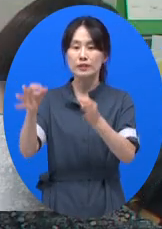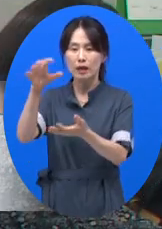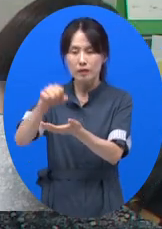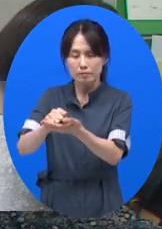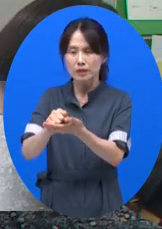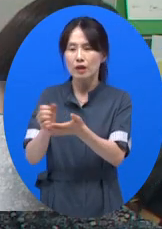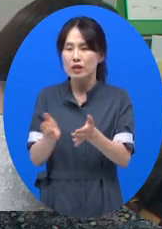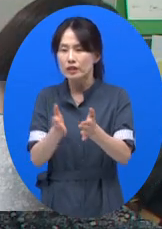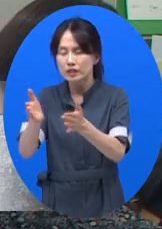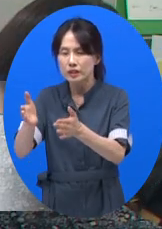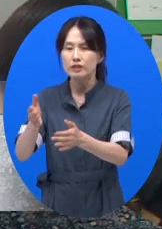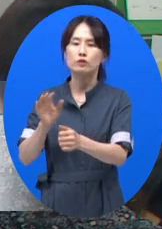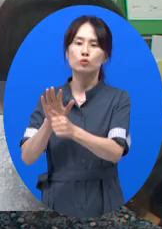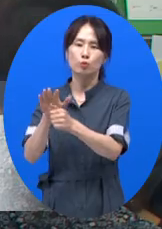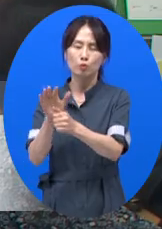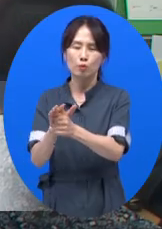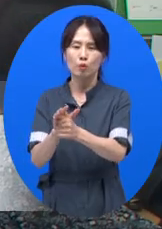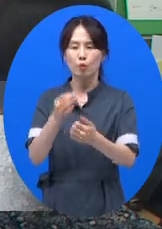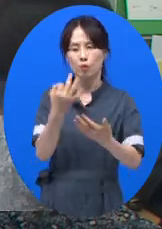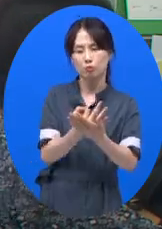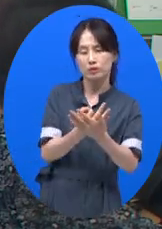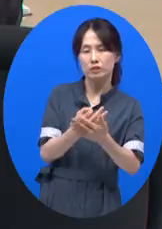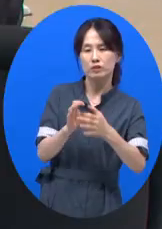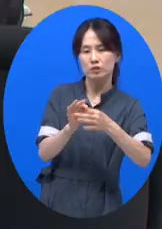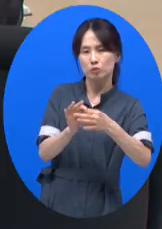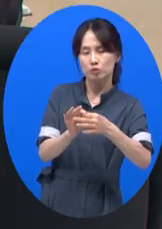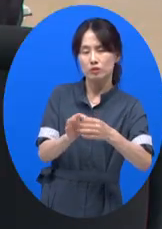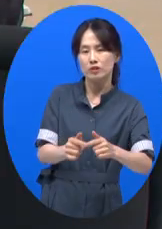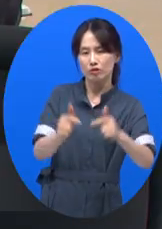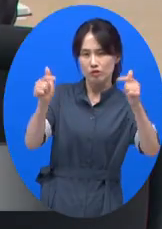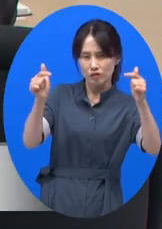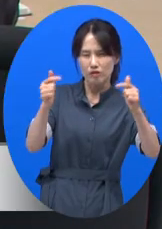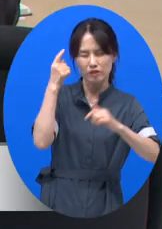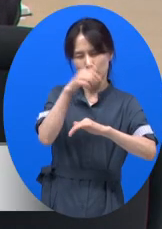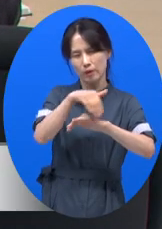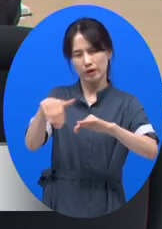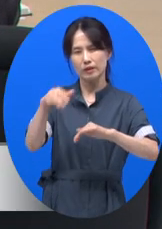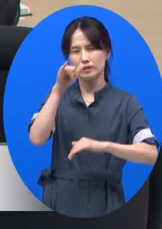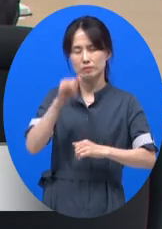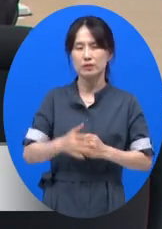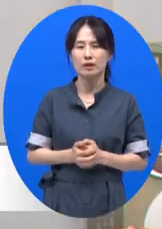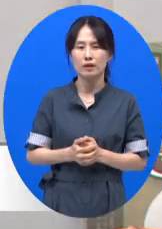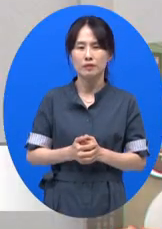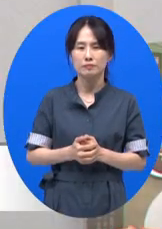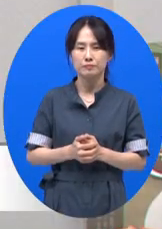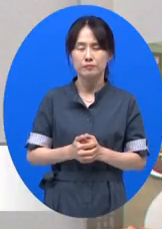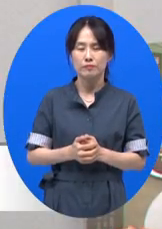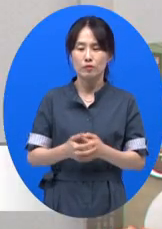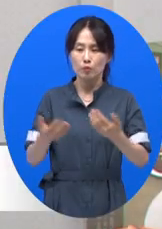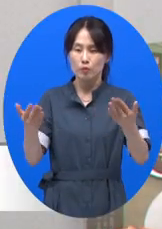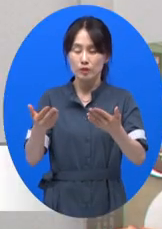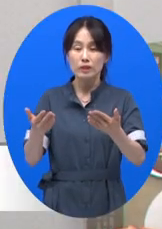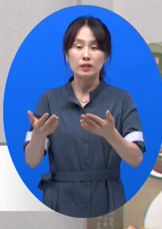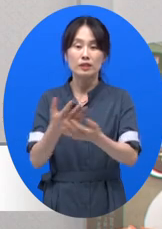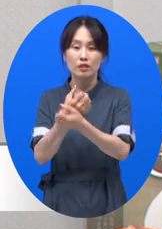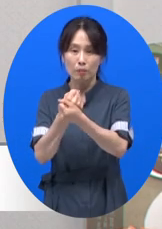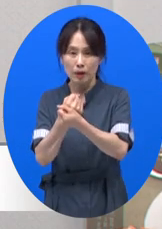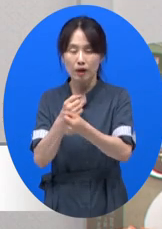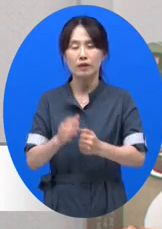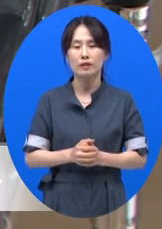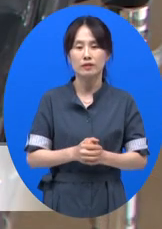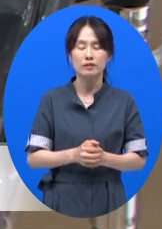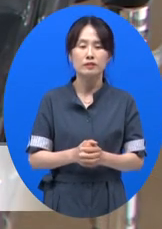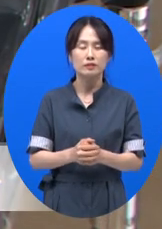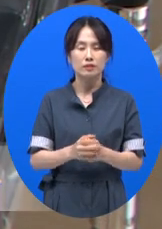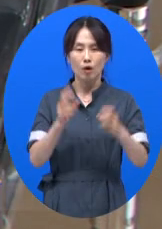농민들의 소득 형상으로 연결 되길 바라고 있구요 이와 더불어 컨설팅 받은 기업간 업무 협약도 추진 의 돈 의 농식품